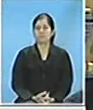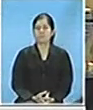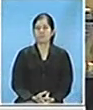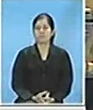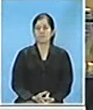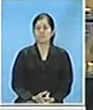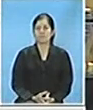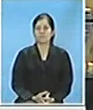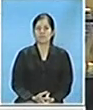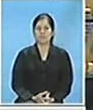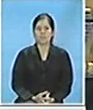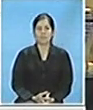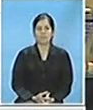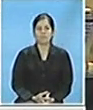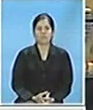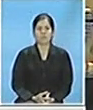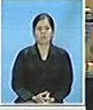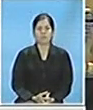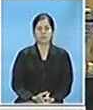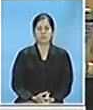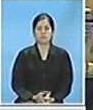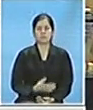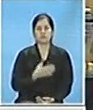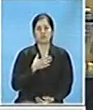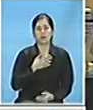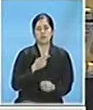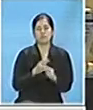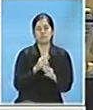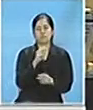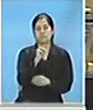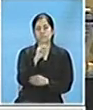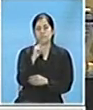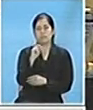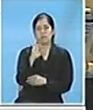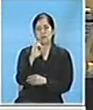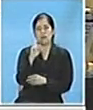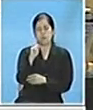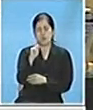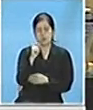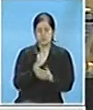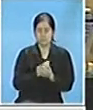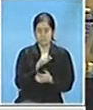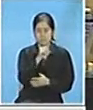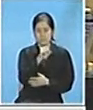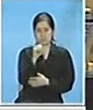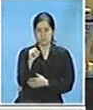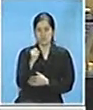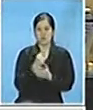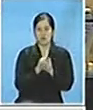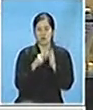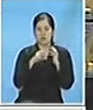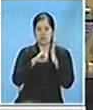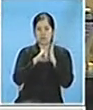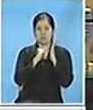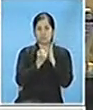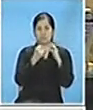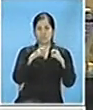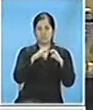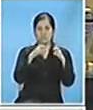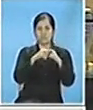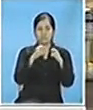ท่านประธานที่เคารพผมครูมานิตสังพุ่มสมาชิกสภาผู้แทนราษฎรจังหวัดสุรินทร์ผมคงไม่ประท้ว